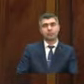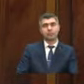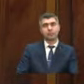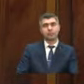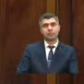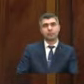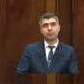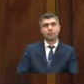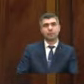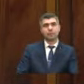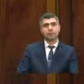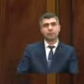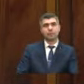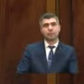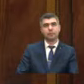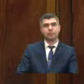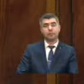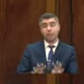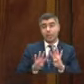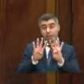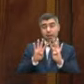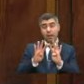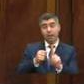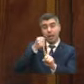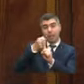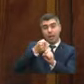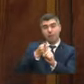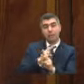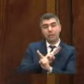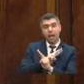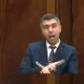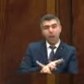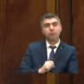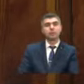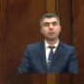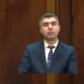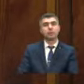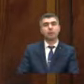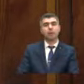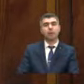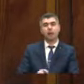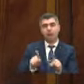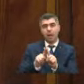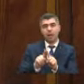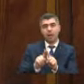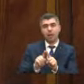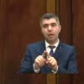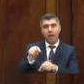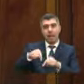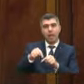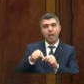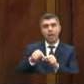أقمع. ثامنا، مواصلة إصلاح نظام التقاعد على ضوء، عندنا دابا خريطة، درنا أولا خريطة شنو